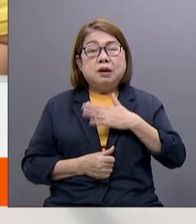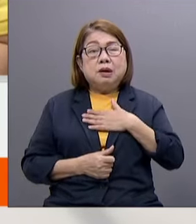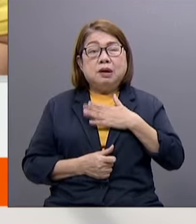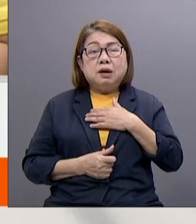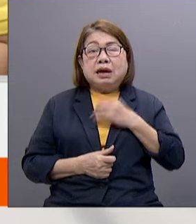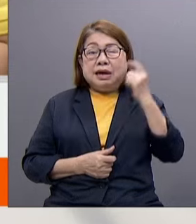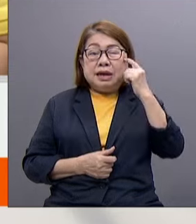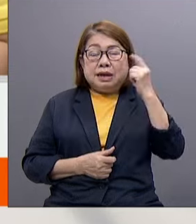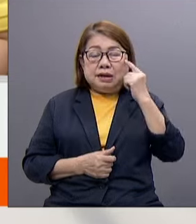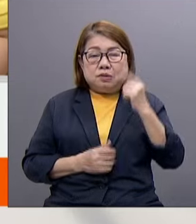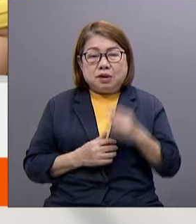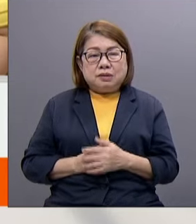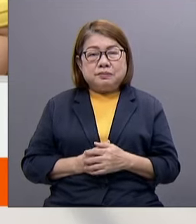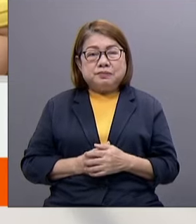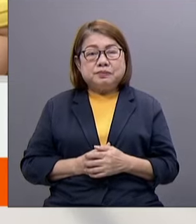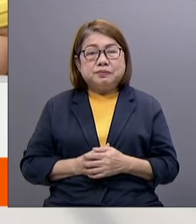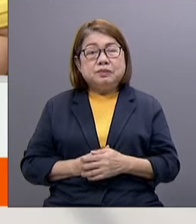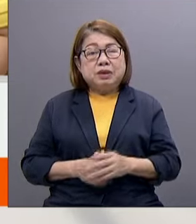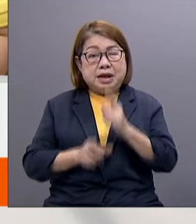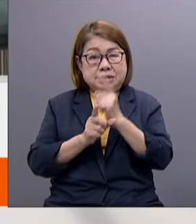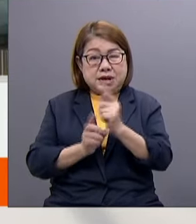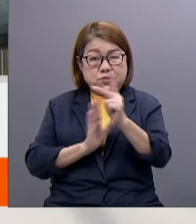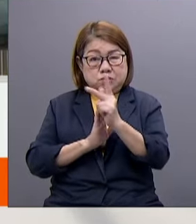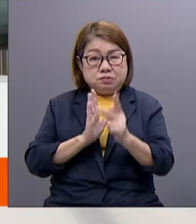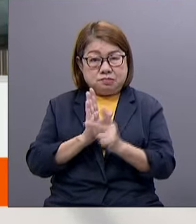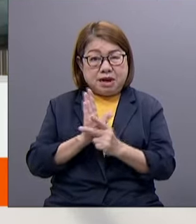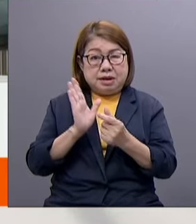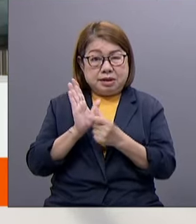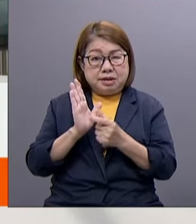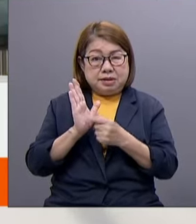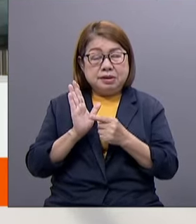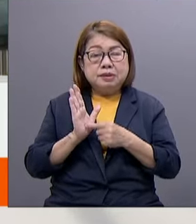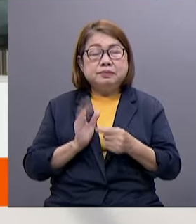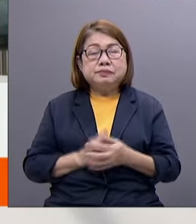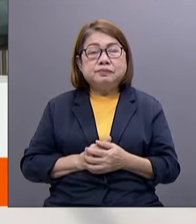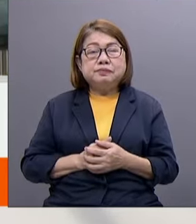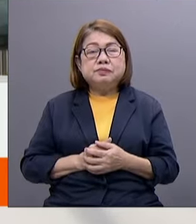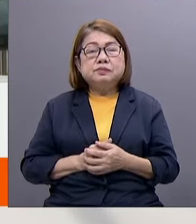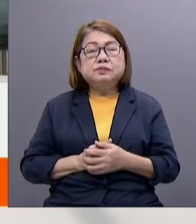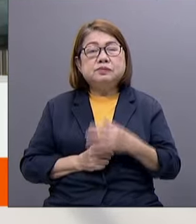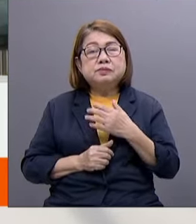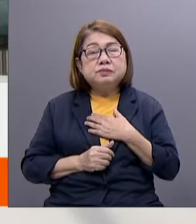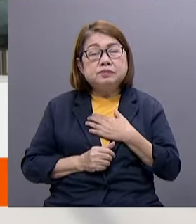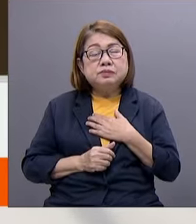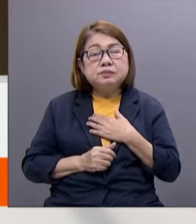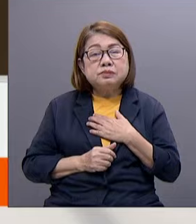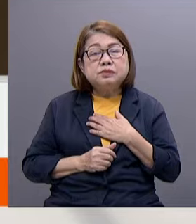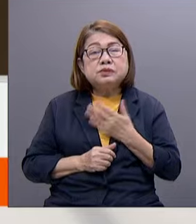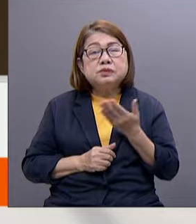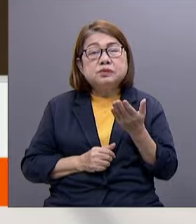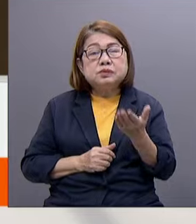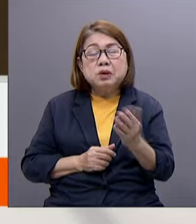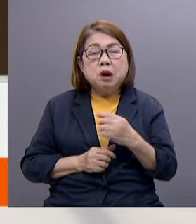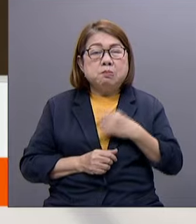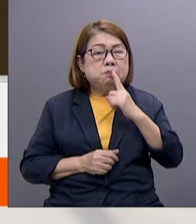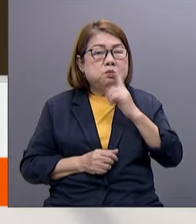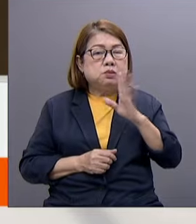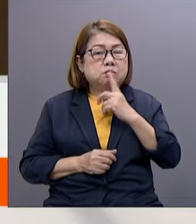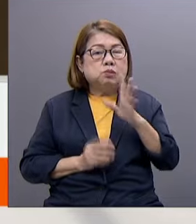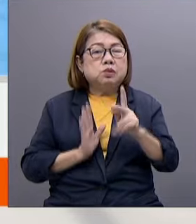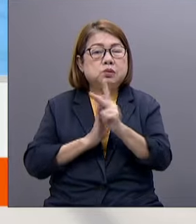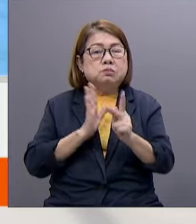แง่มุมของกฎหมายนี่ขออนุญาตยังไม่วิจารณ์เนาะเพราะว่าเราก็ไม่